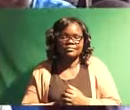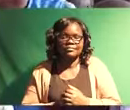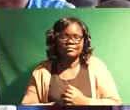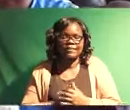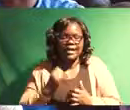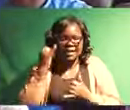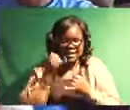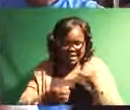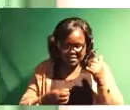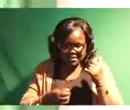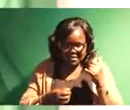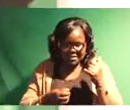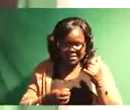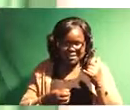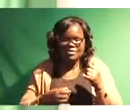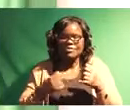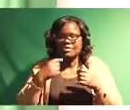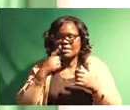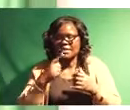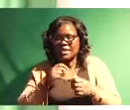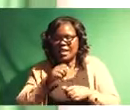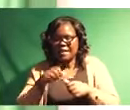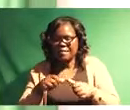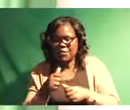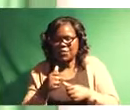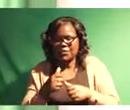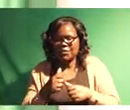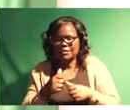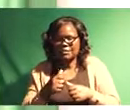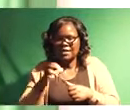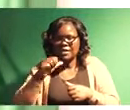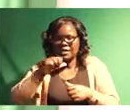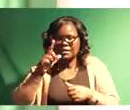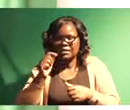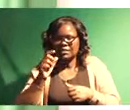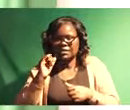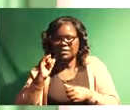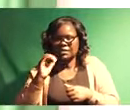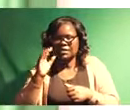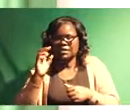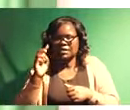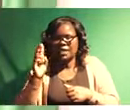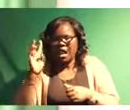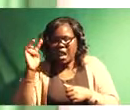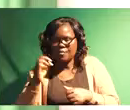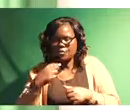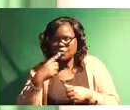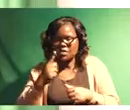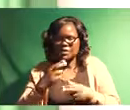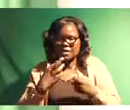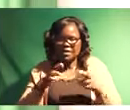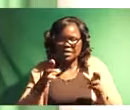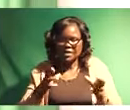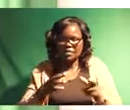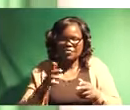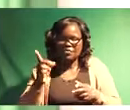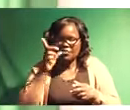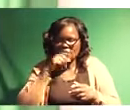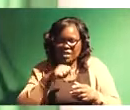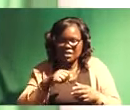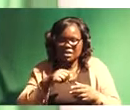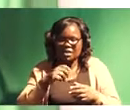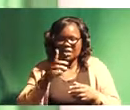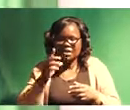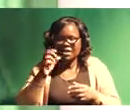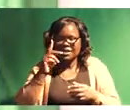Mwisho kabisa, mumeniambia kuhusu mambo ya stadium. Mimi nataka niwaambie tayari tunakamilisha stadium